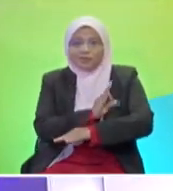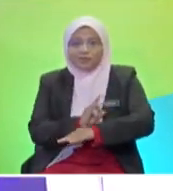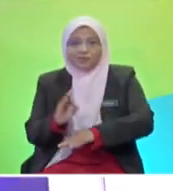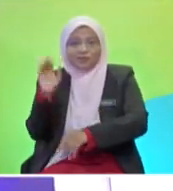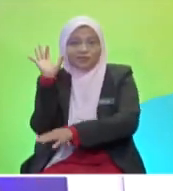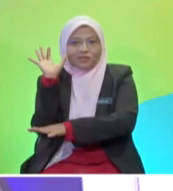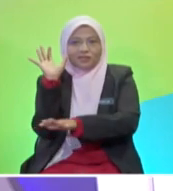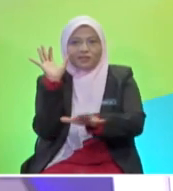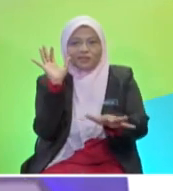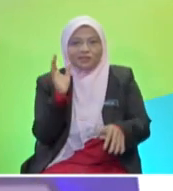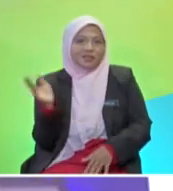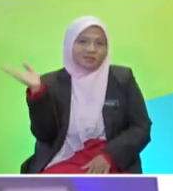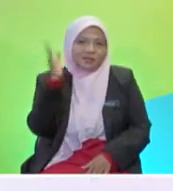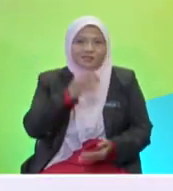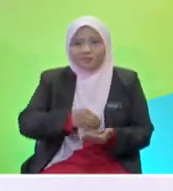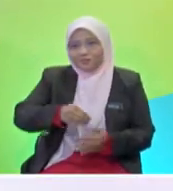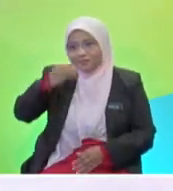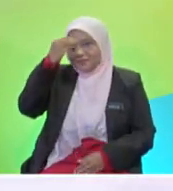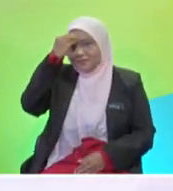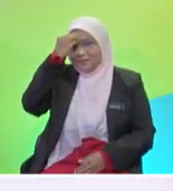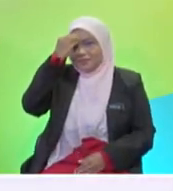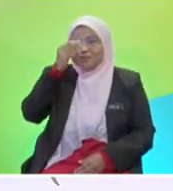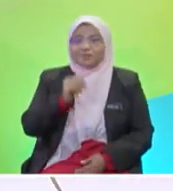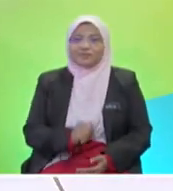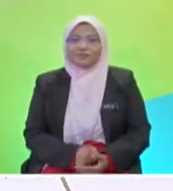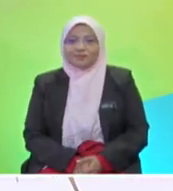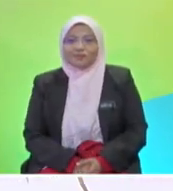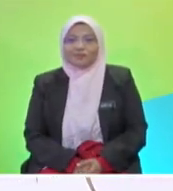akar, mari belajar.